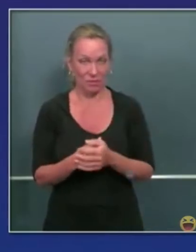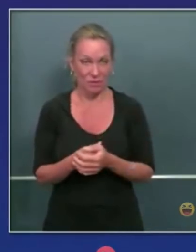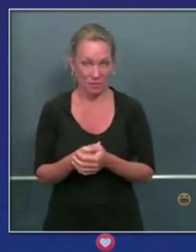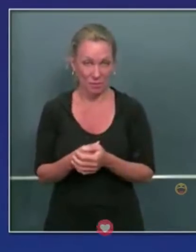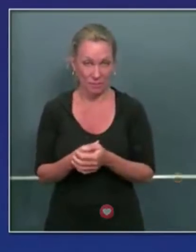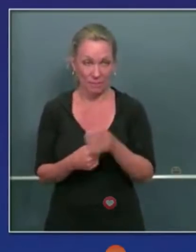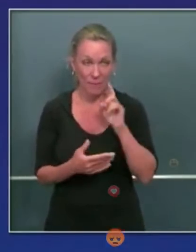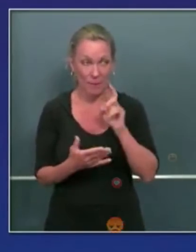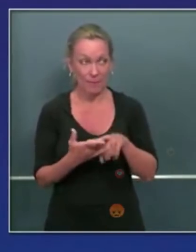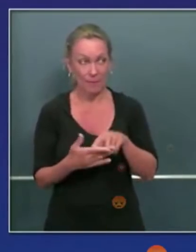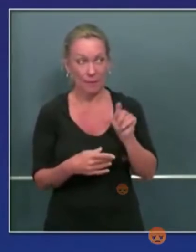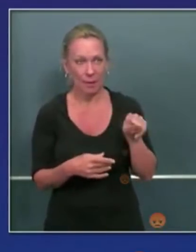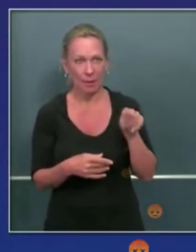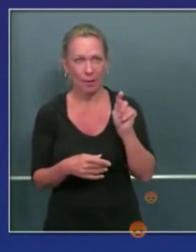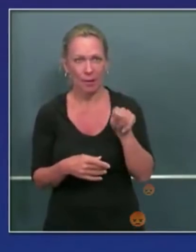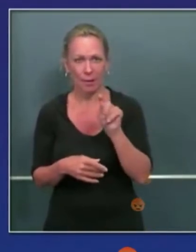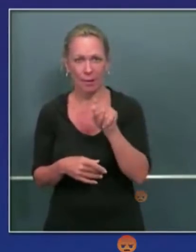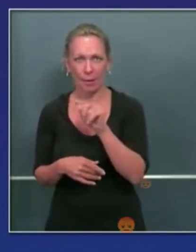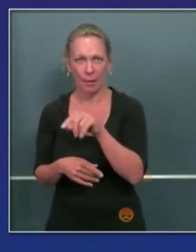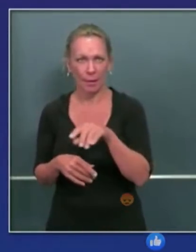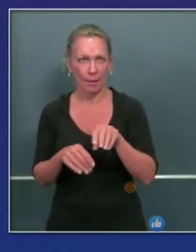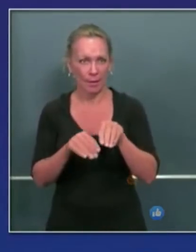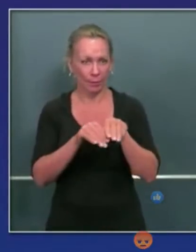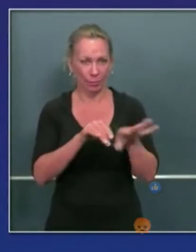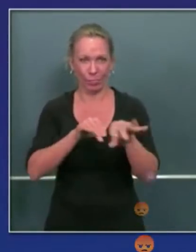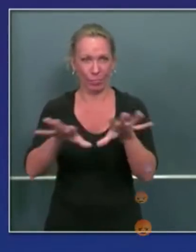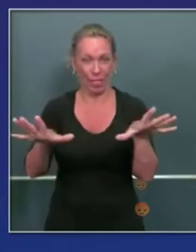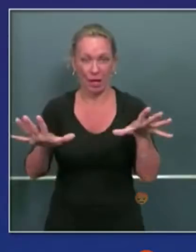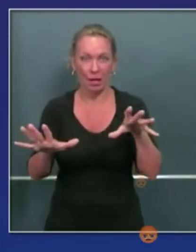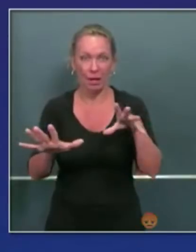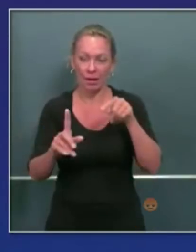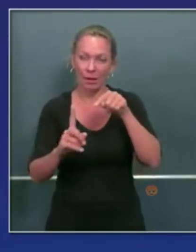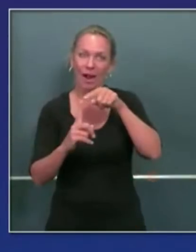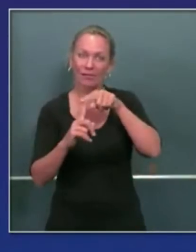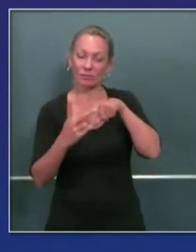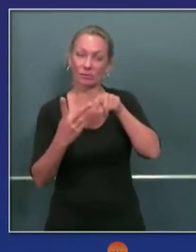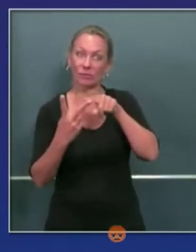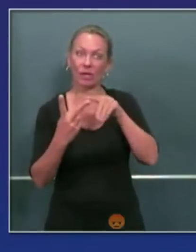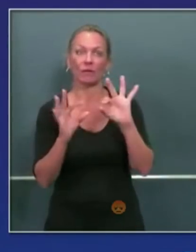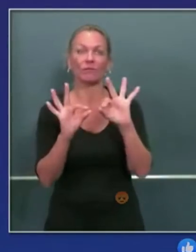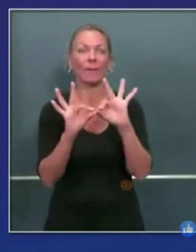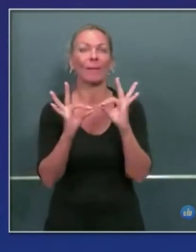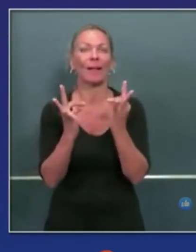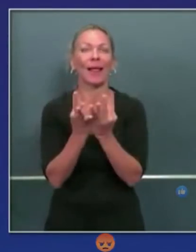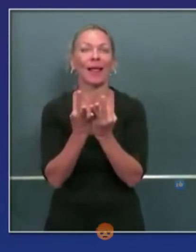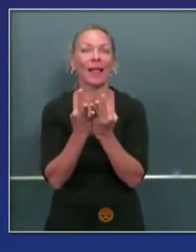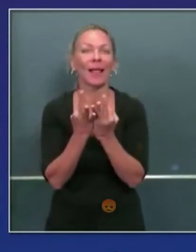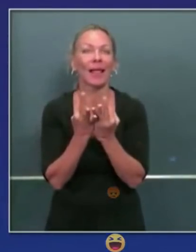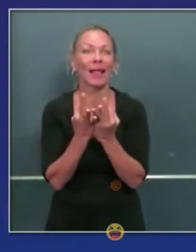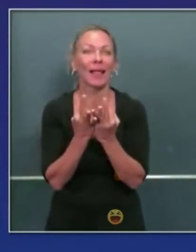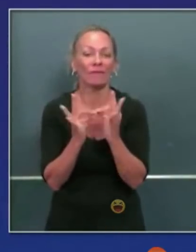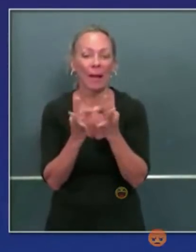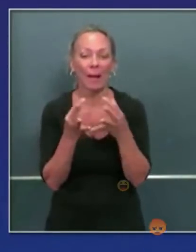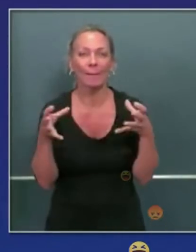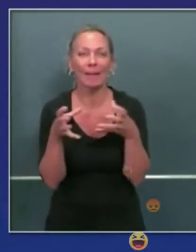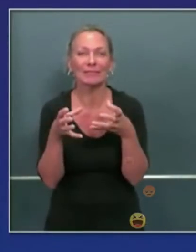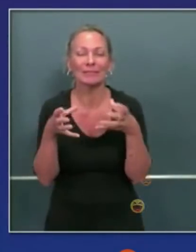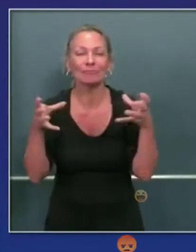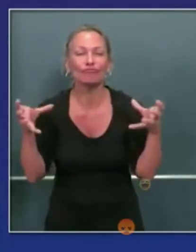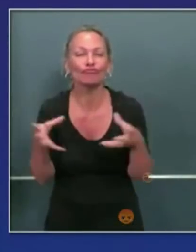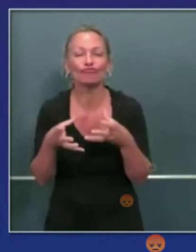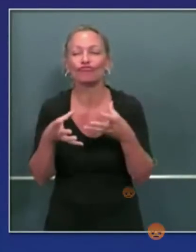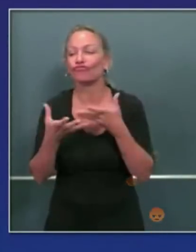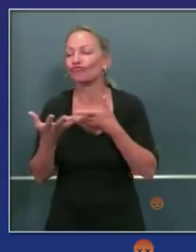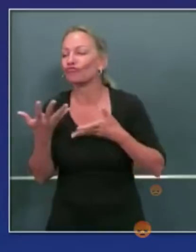phải to cách 4th ly of tại nhà. July weekend. We'll talk more Vì about đã that có rất over nhiều the những course of ca the next nhiễm few days trong and our cộng đồng. concern from the health